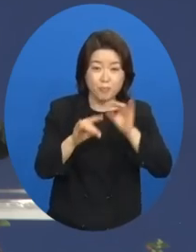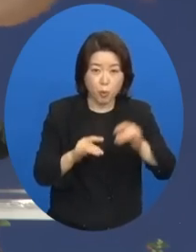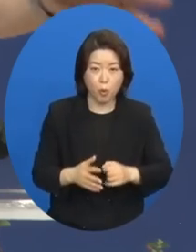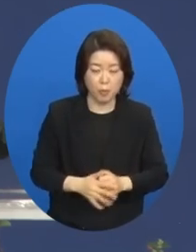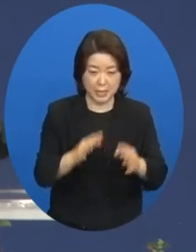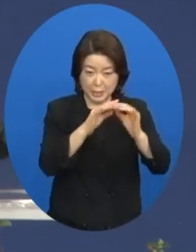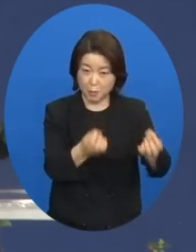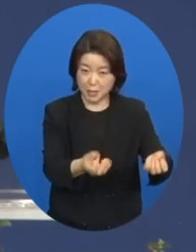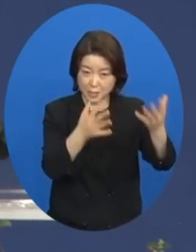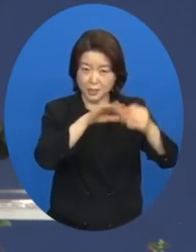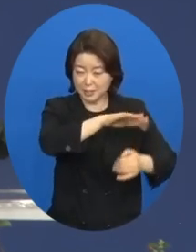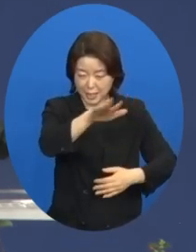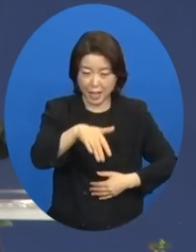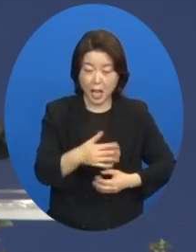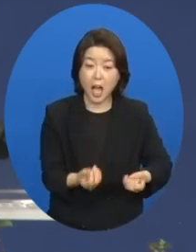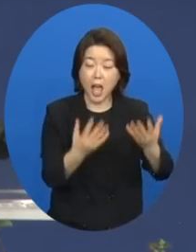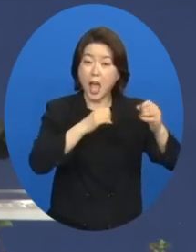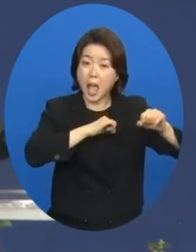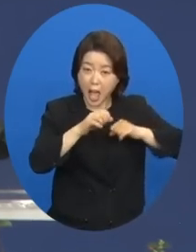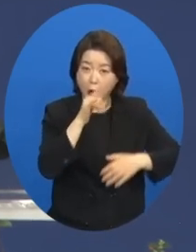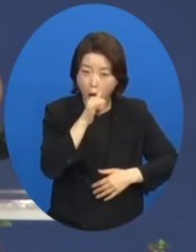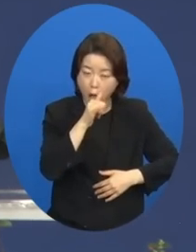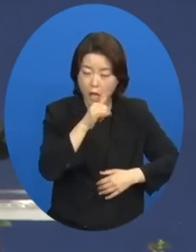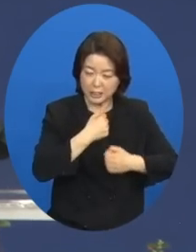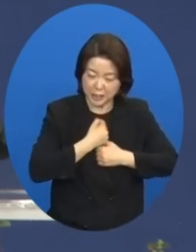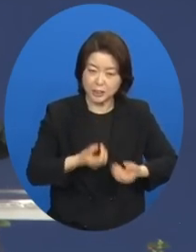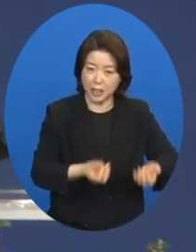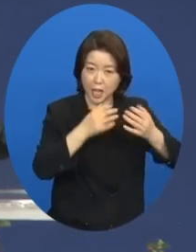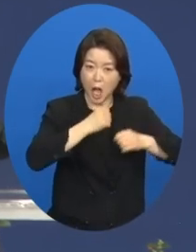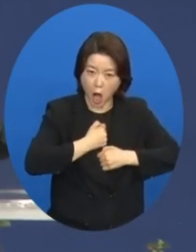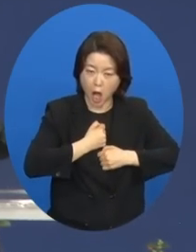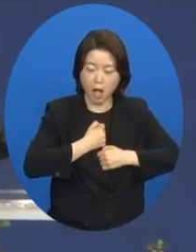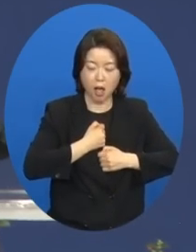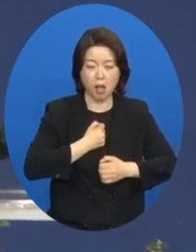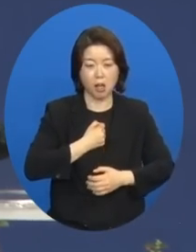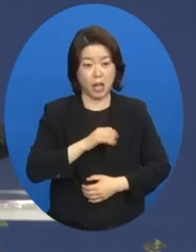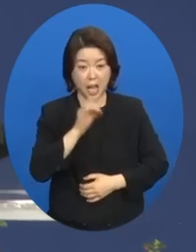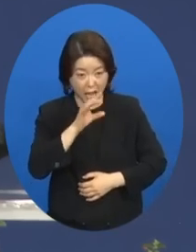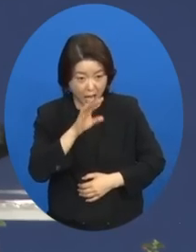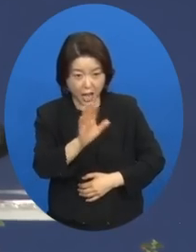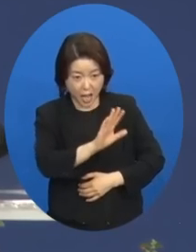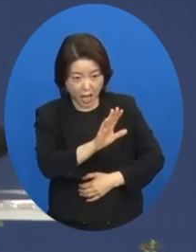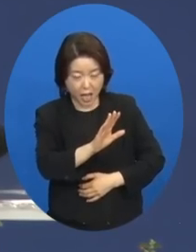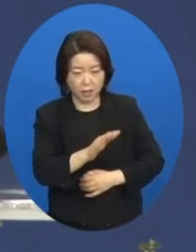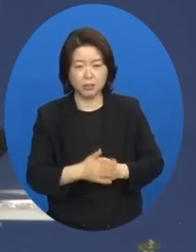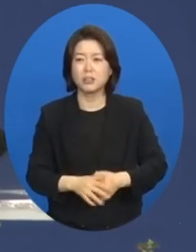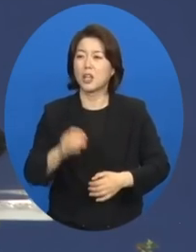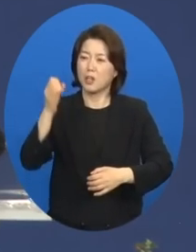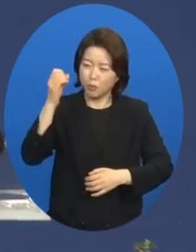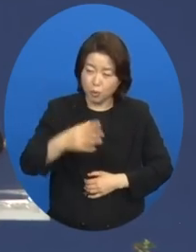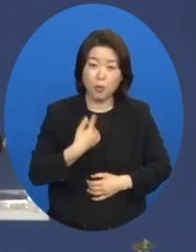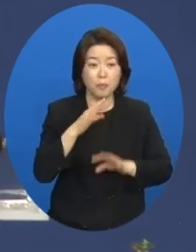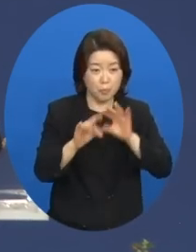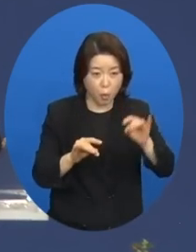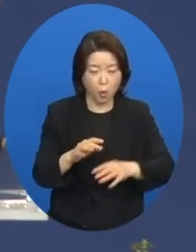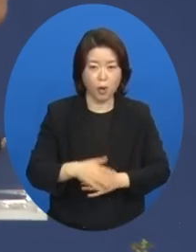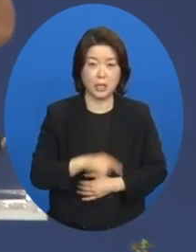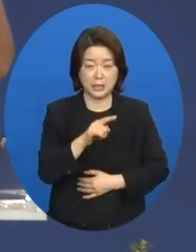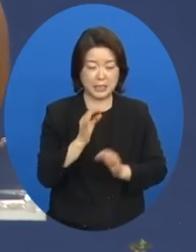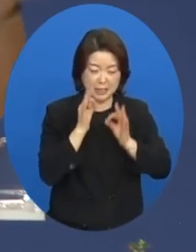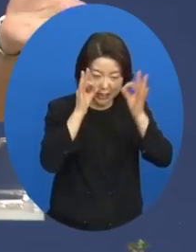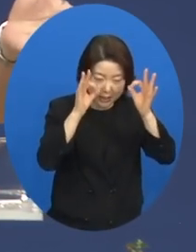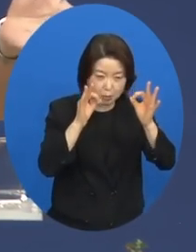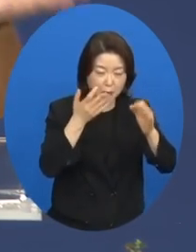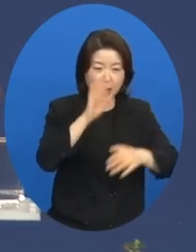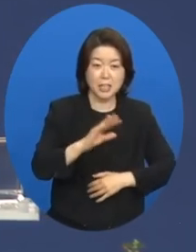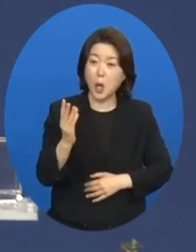알고 행위로 다 했는데 안 되지? 안 되니까 내가 너에게 말하는데 너희 목마르지? 내 힘으로 하는데 거룩하게 살